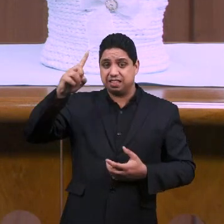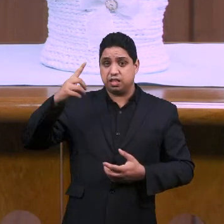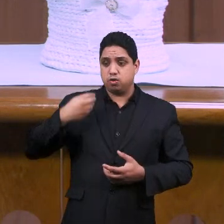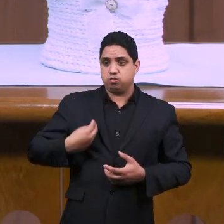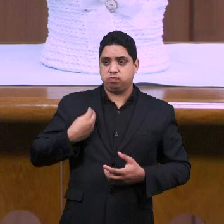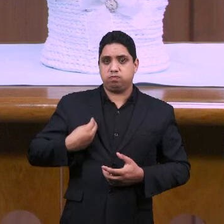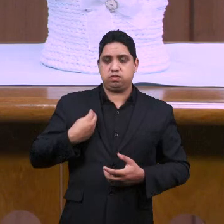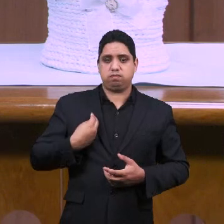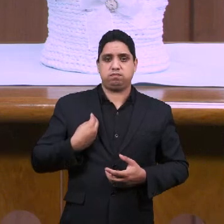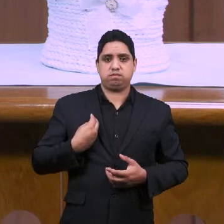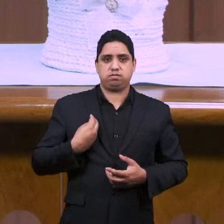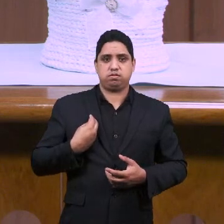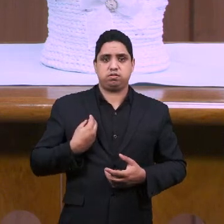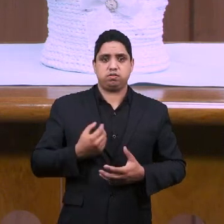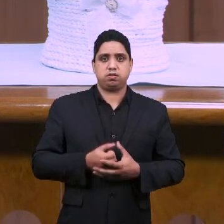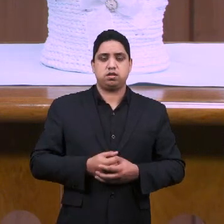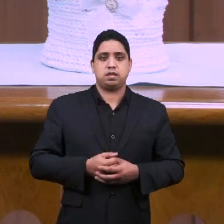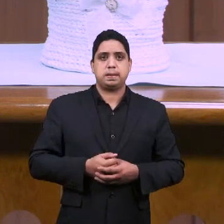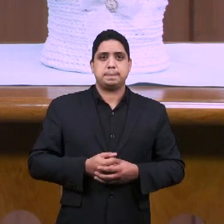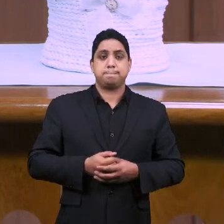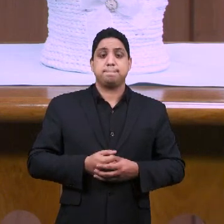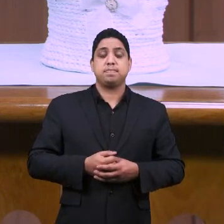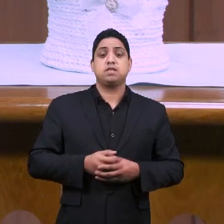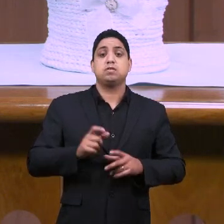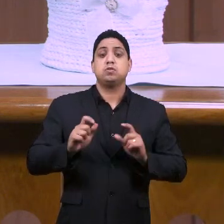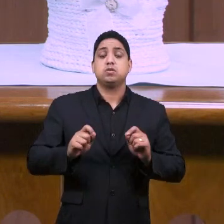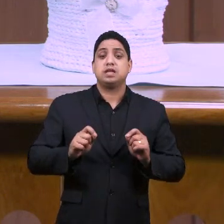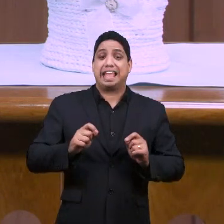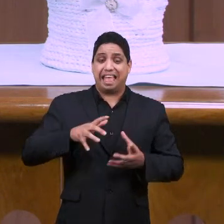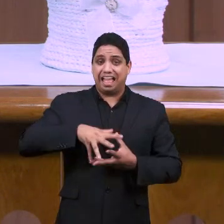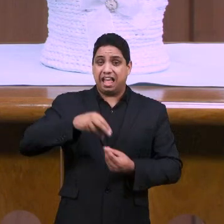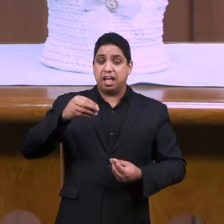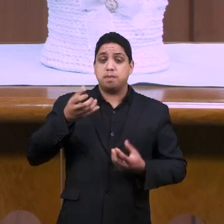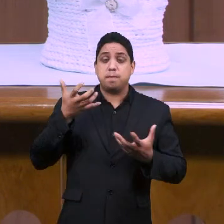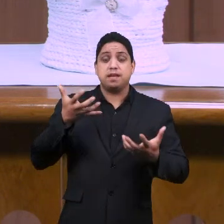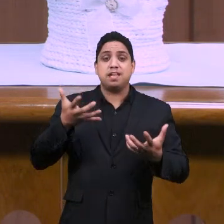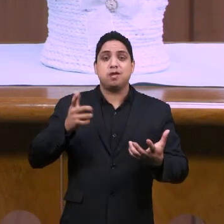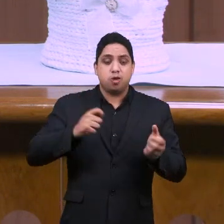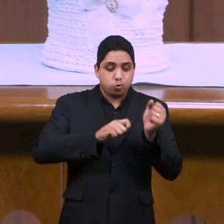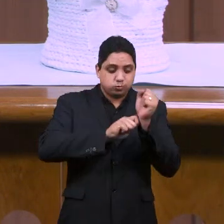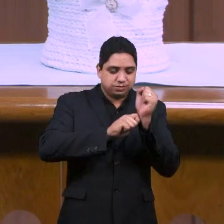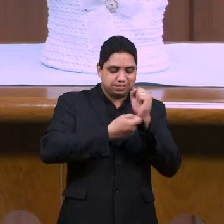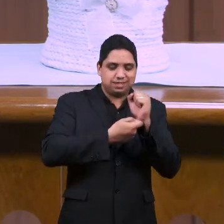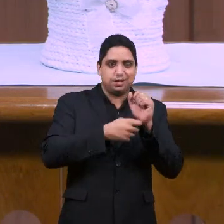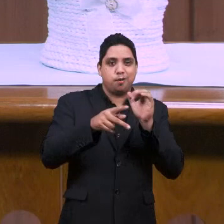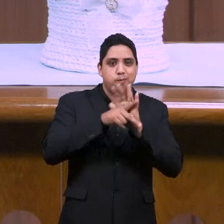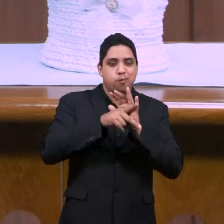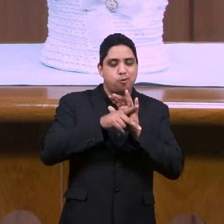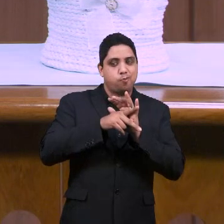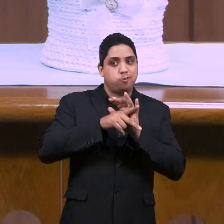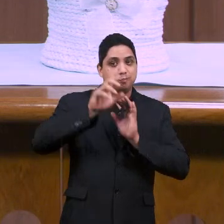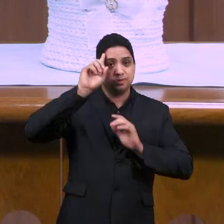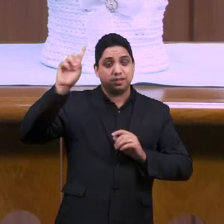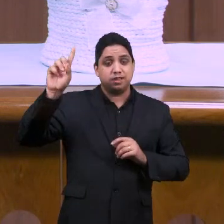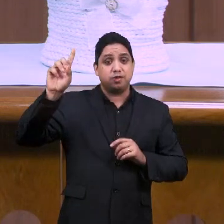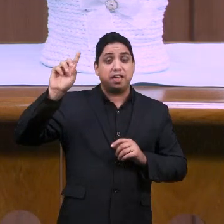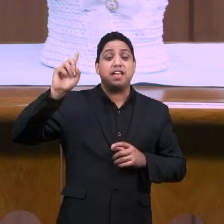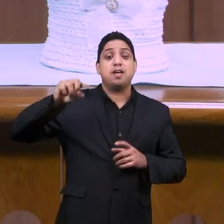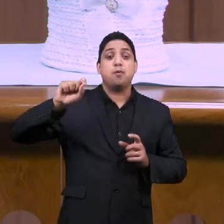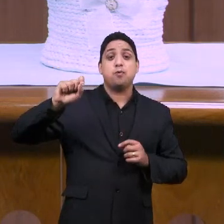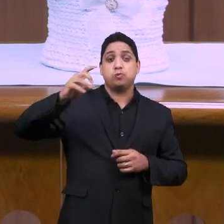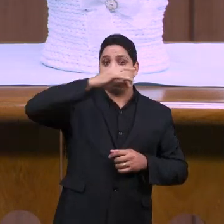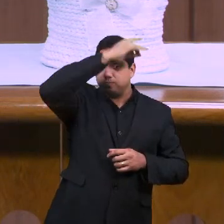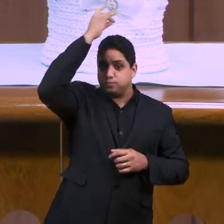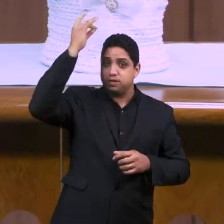Dieu vivant. Elle désire la révélation. Elle désire ce qui est le mystère, ce